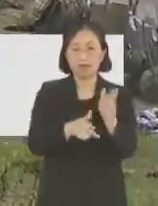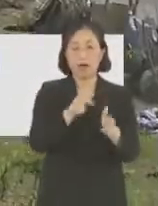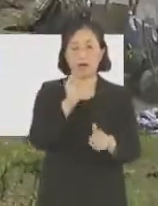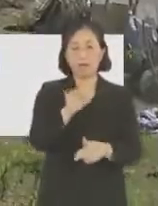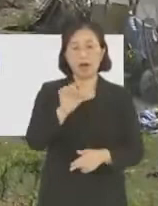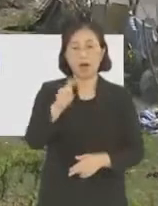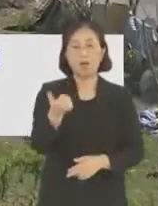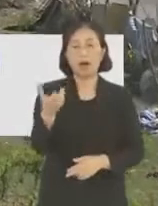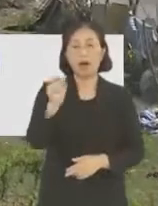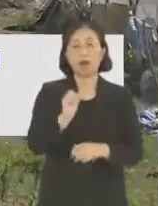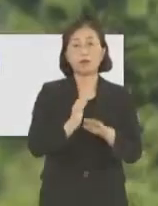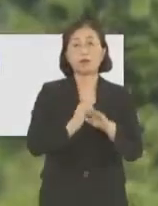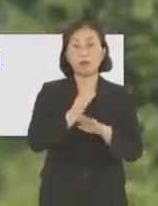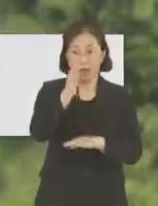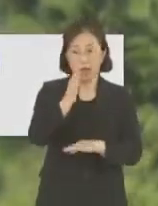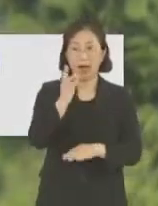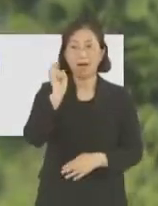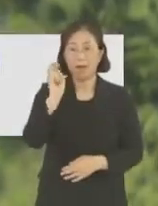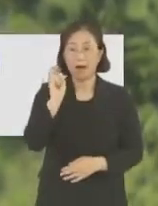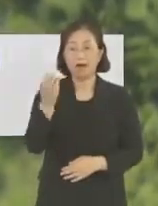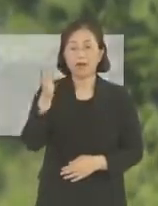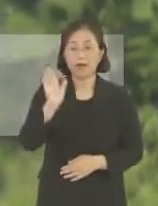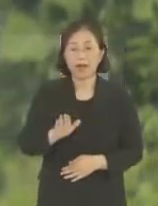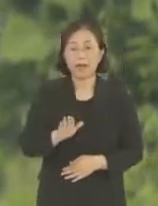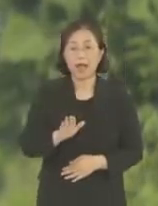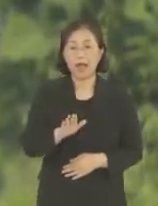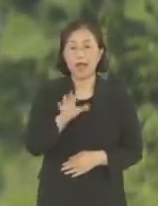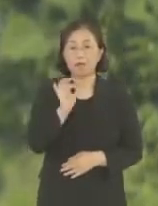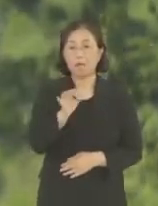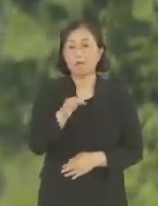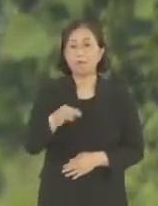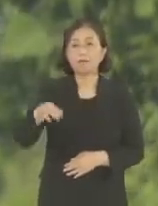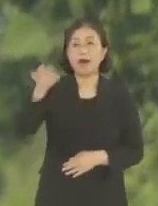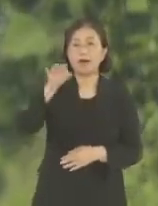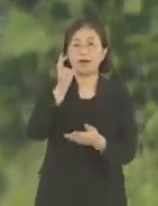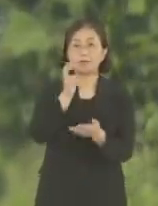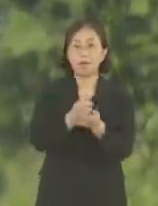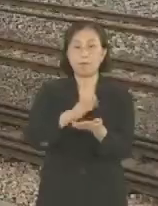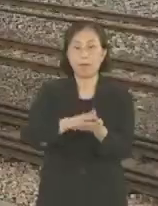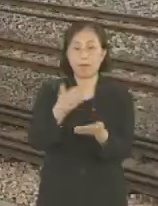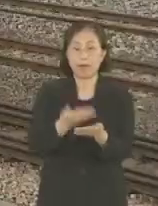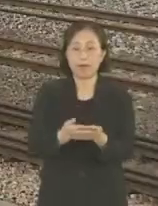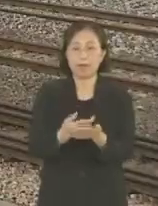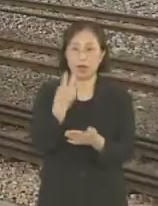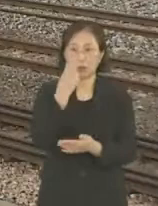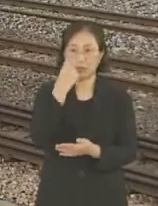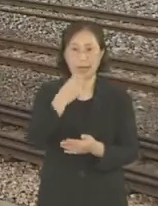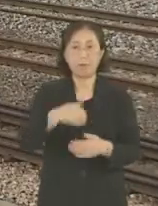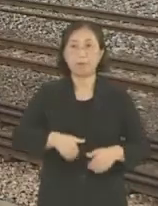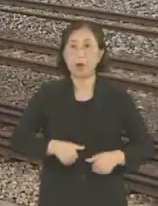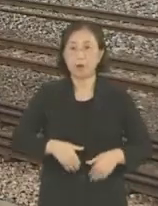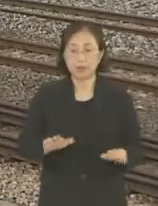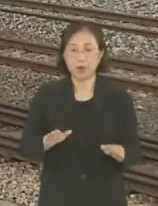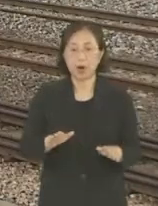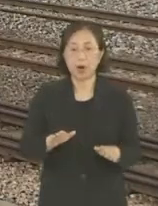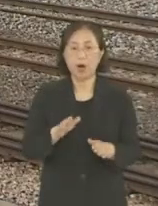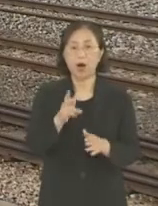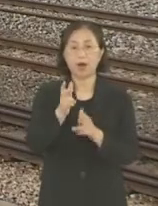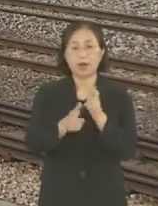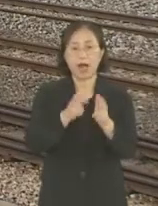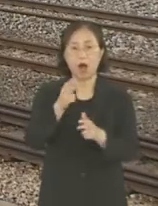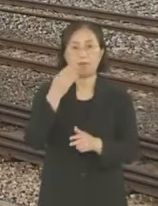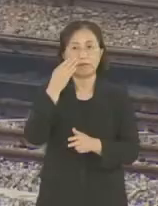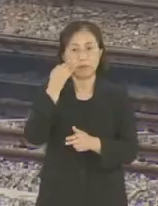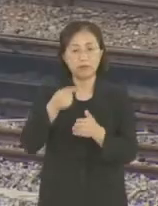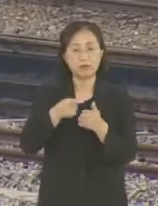을 초과할 것으로 예상됐지만 기준금액 상향으로 예타 조사 대상에서 빠질 가능성이 높아져 사업의 정상